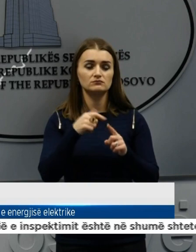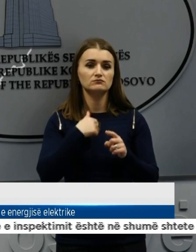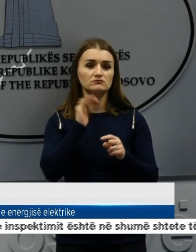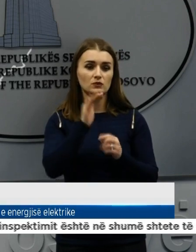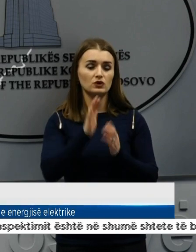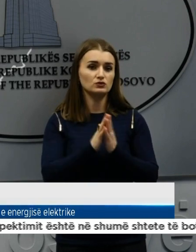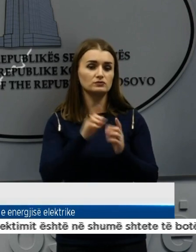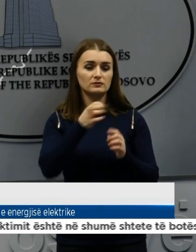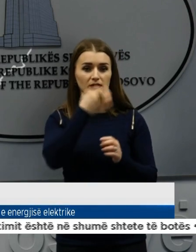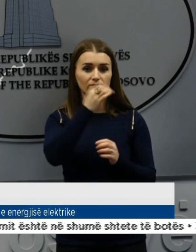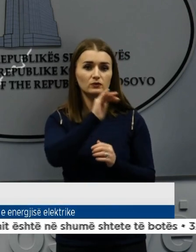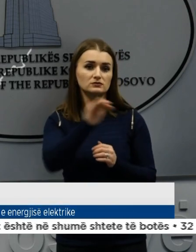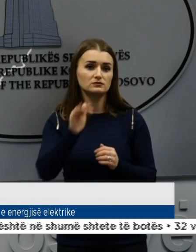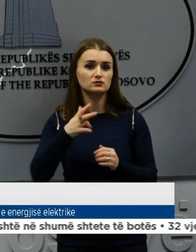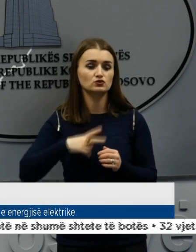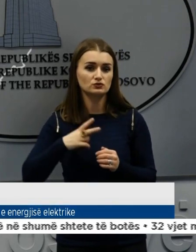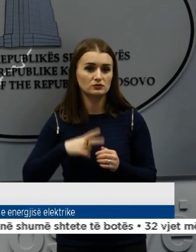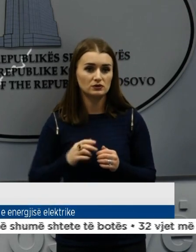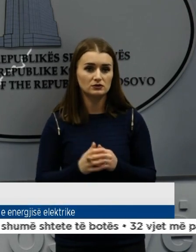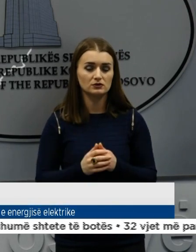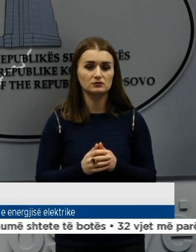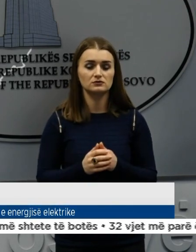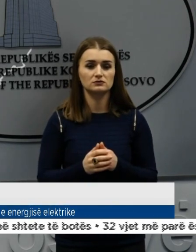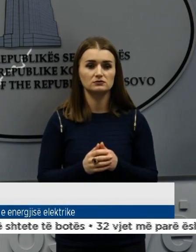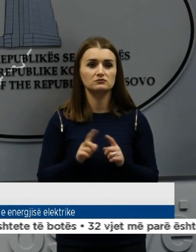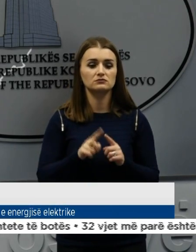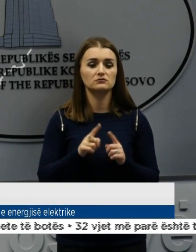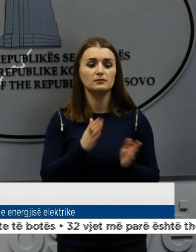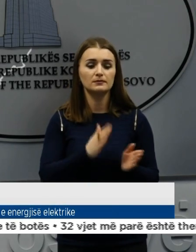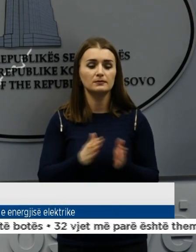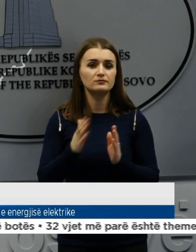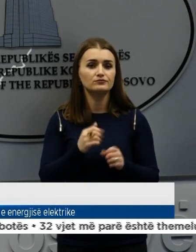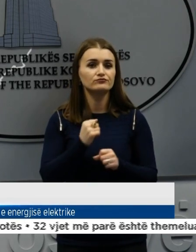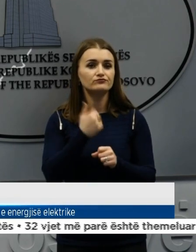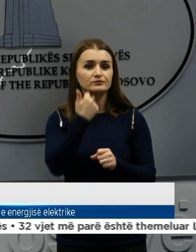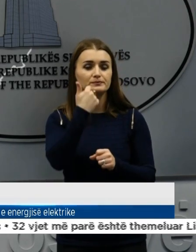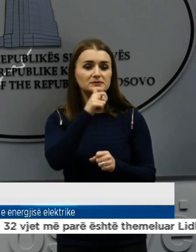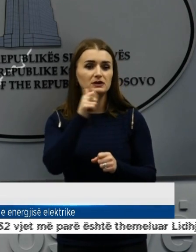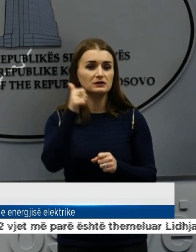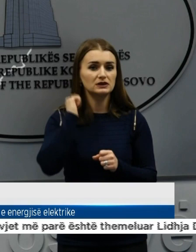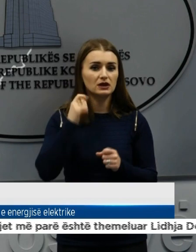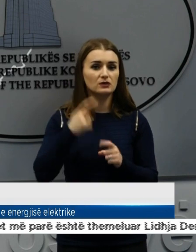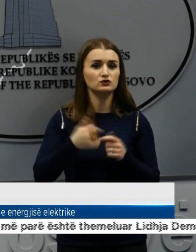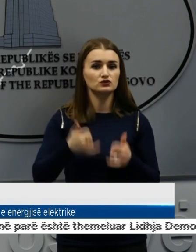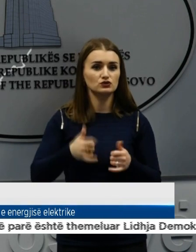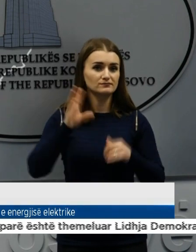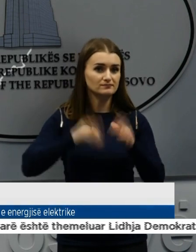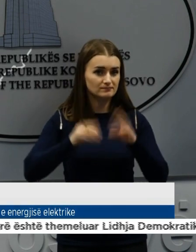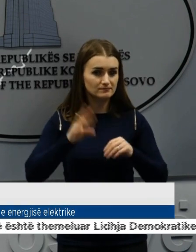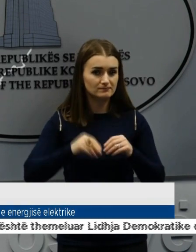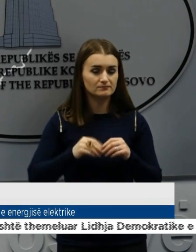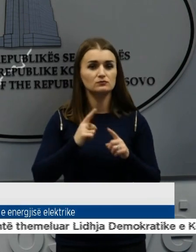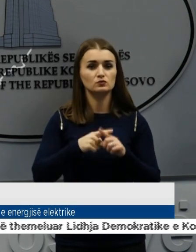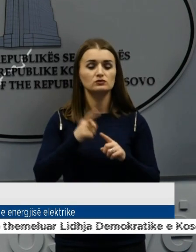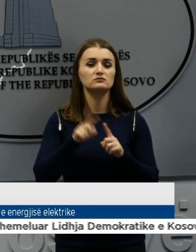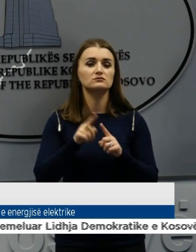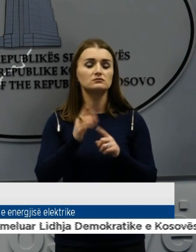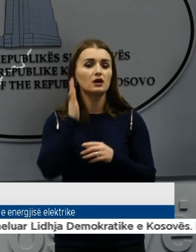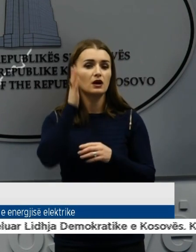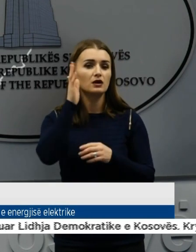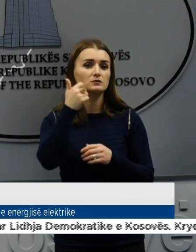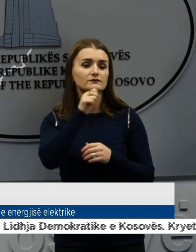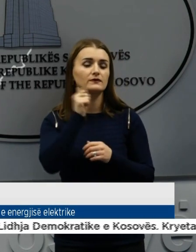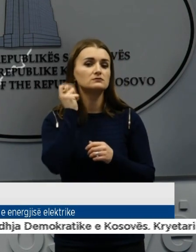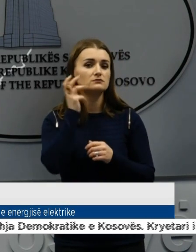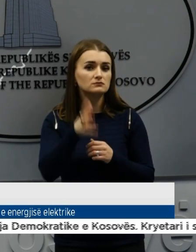konsumatorët edhe për mënyrën se si ka shkuar shkyqja dje dhe sot, mirë po edhe në të ardhmen, për ditët e ardhshme, në